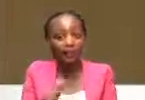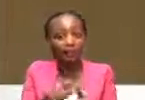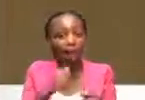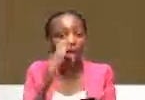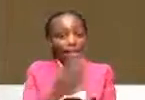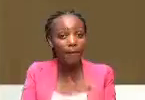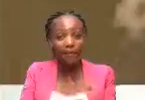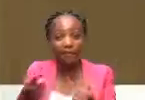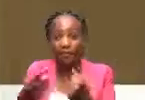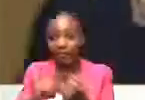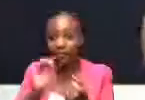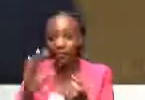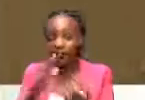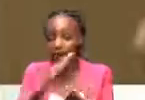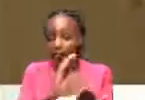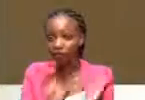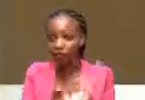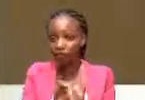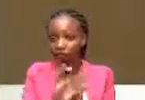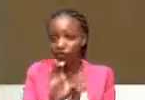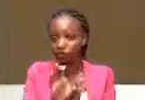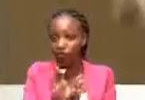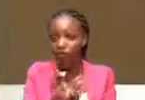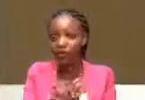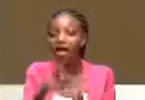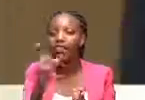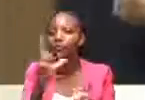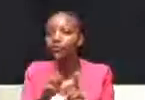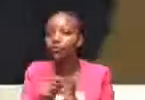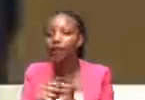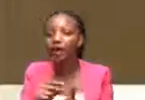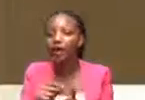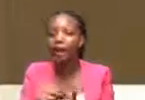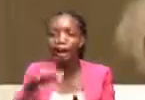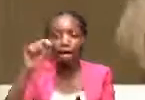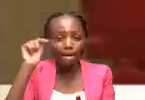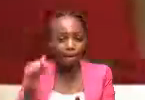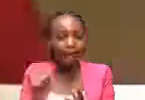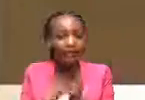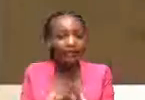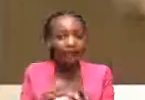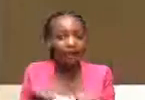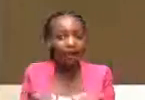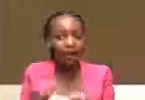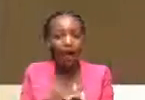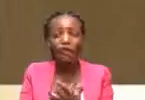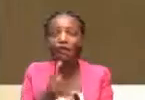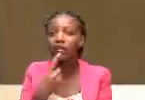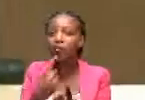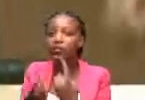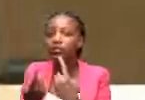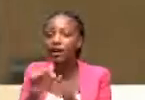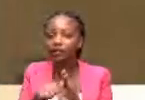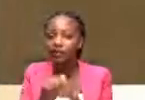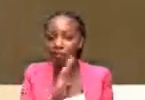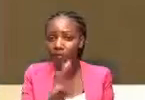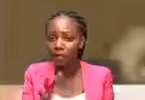55, jameni, hiyo maneno lazima nao kwa hii BBI tuongee with